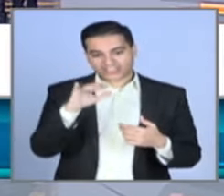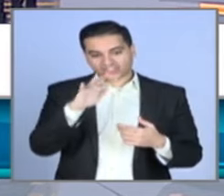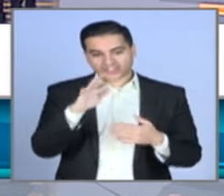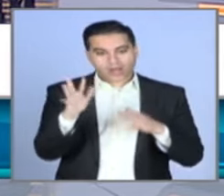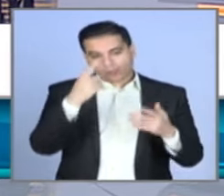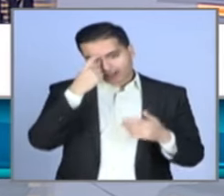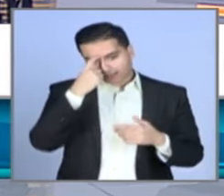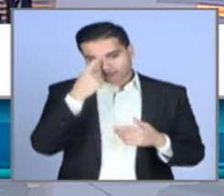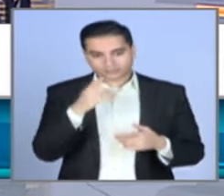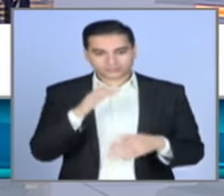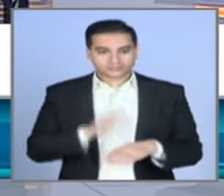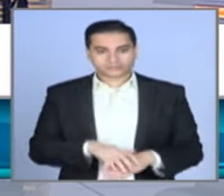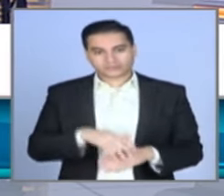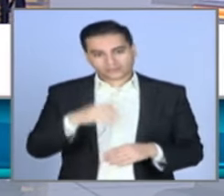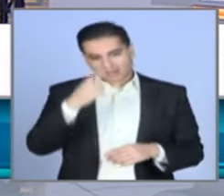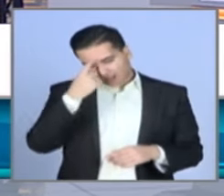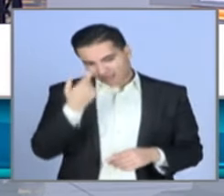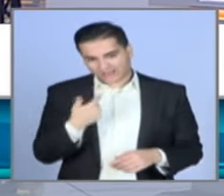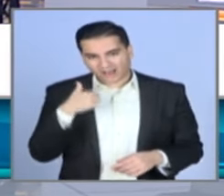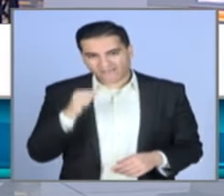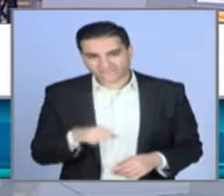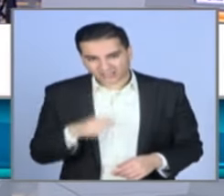بنجلاديش، الهند.